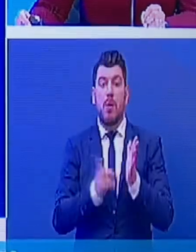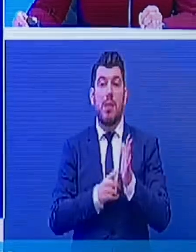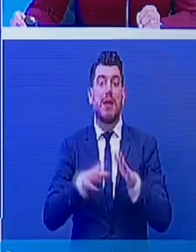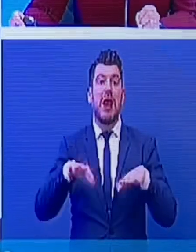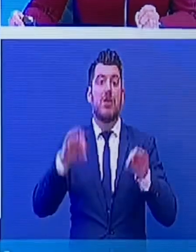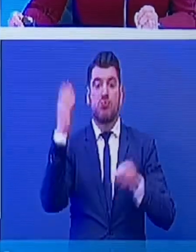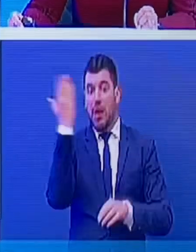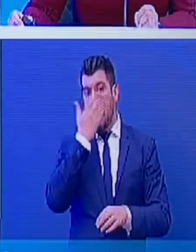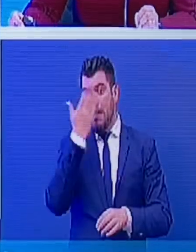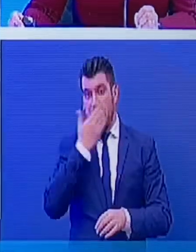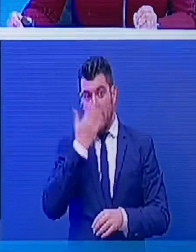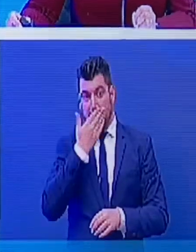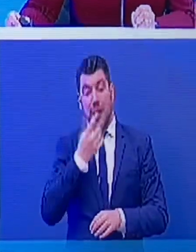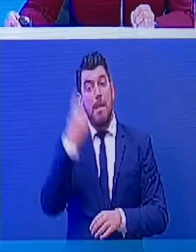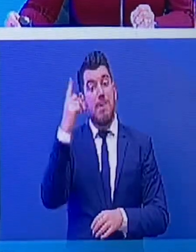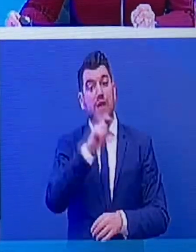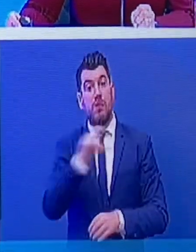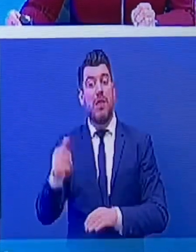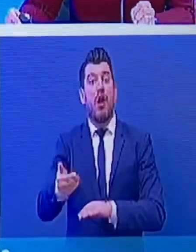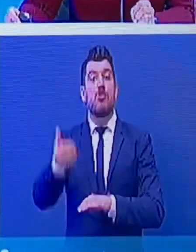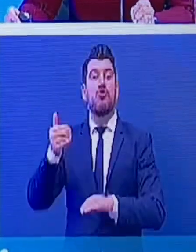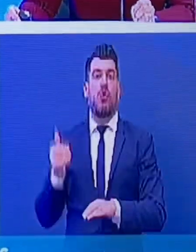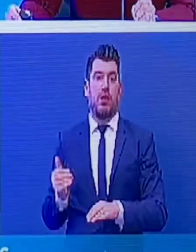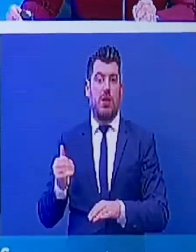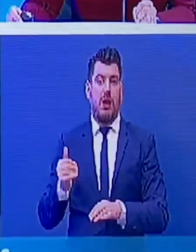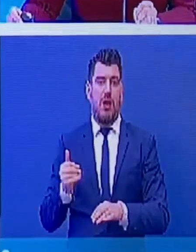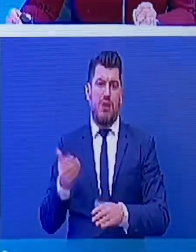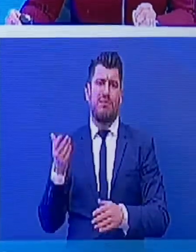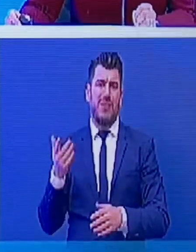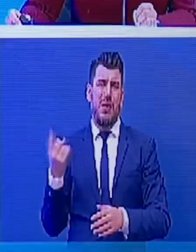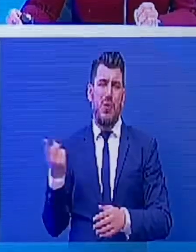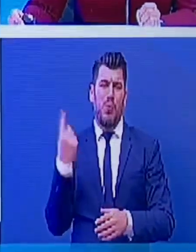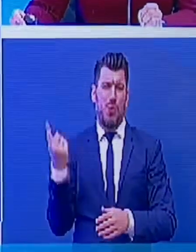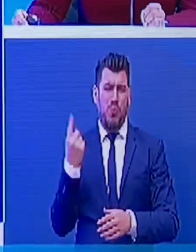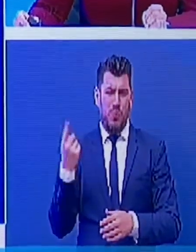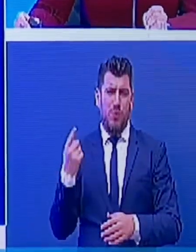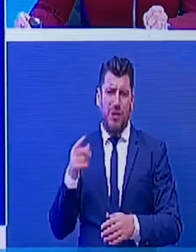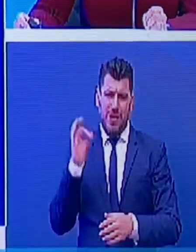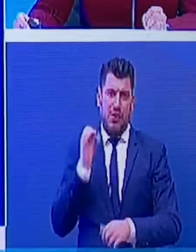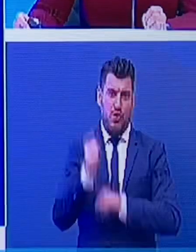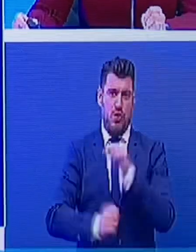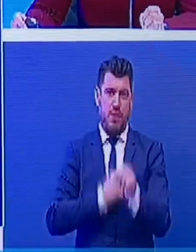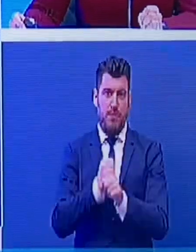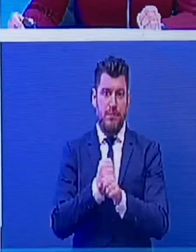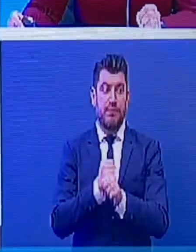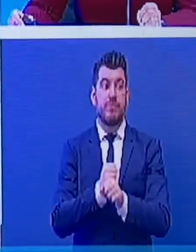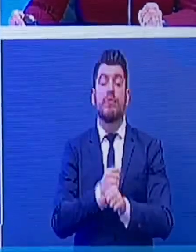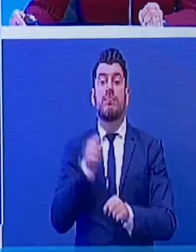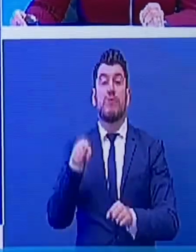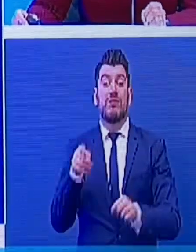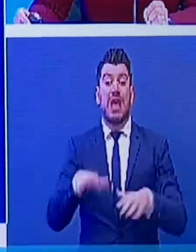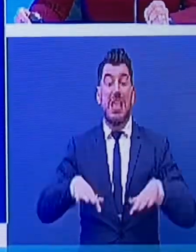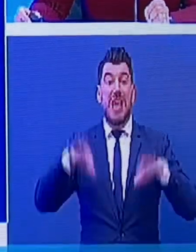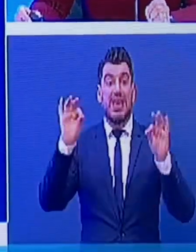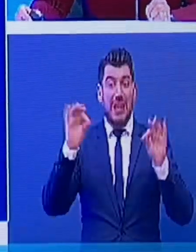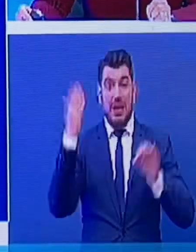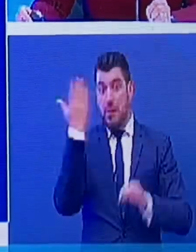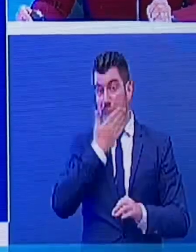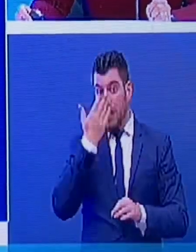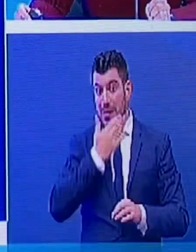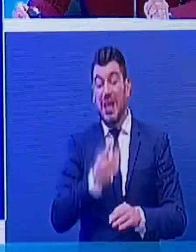μαθήματα μία εβδομάδα νωρίτερα από άλλες χρονιές. Παρότι η έναρξη των μαθημάτων είναι προγραμματισμένη για τις 7